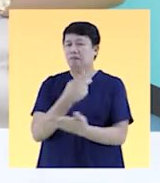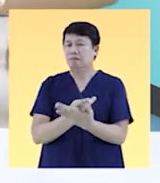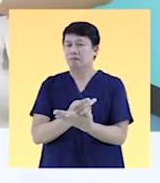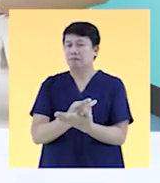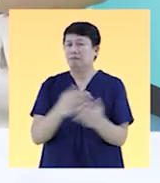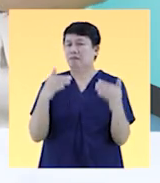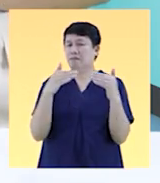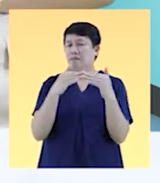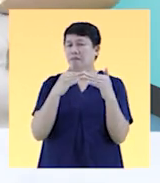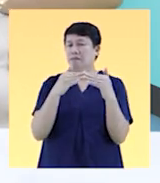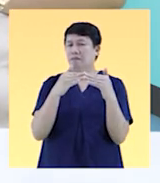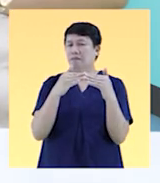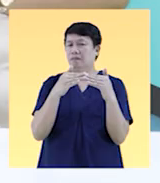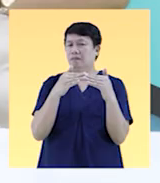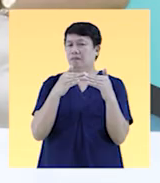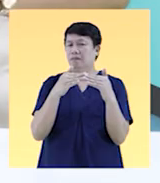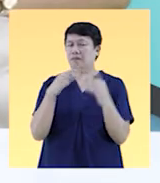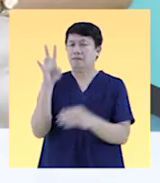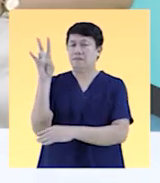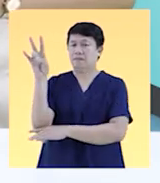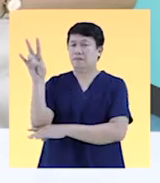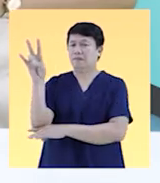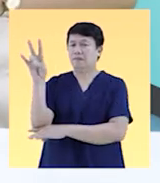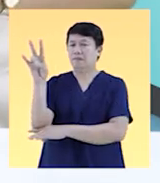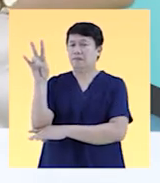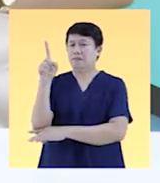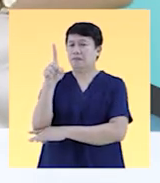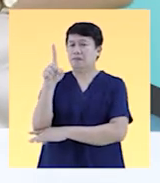1,920 pesos is equal to